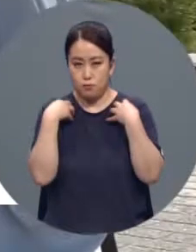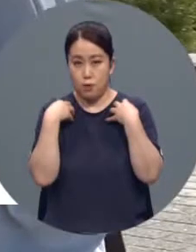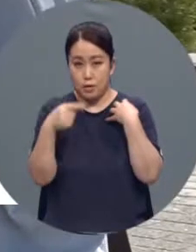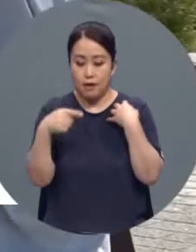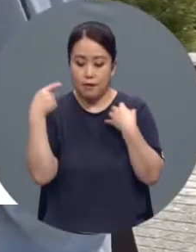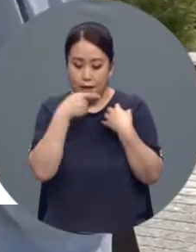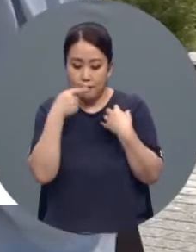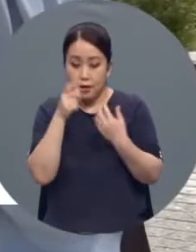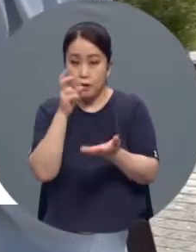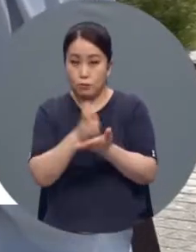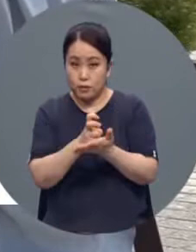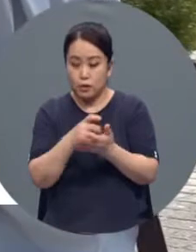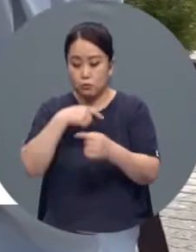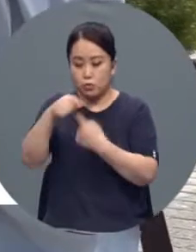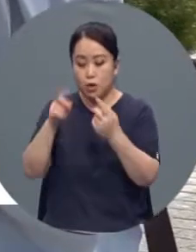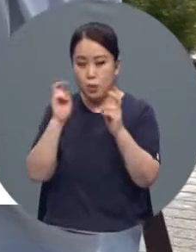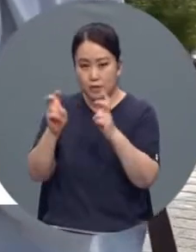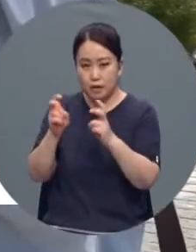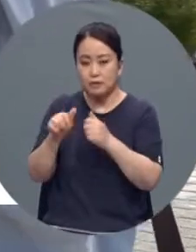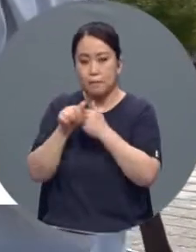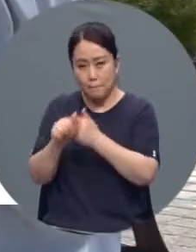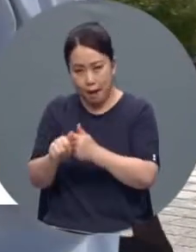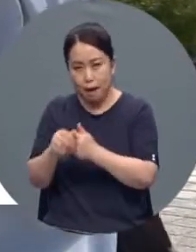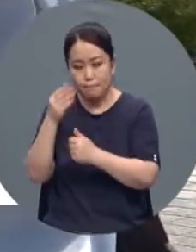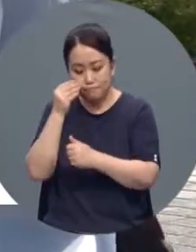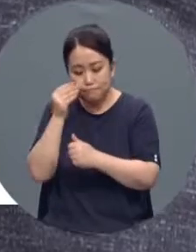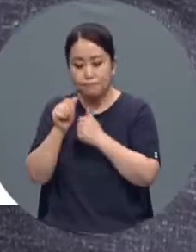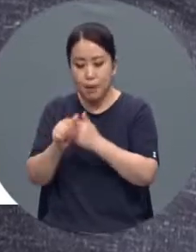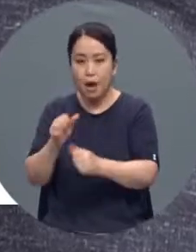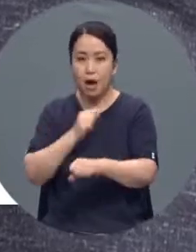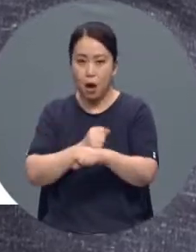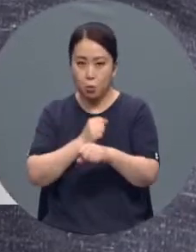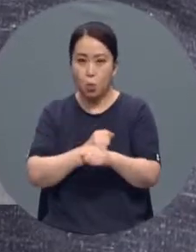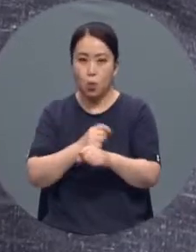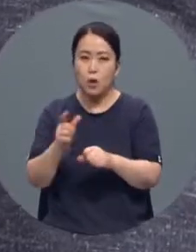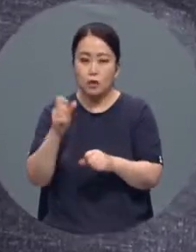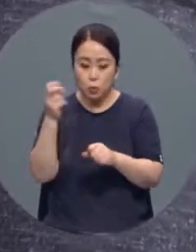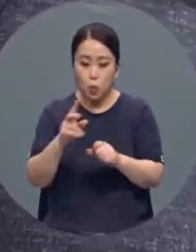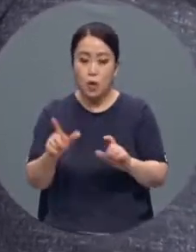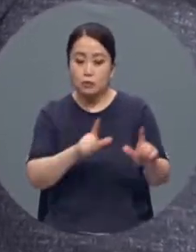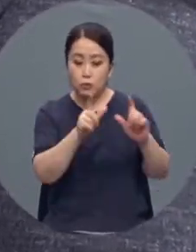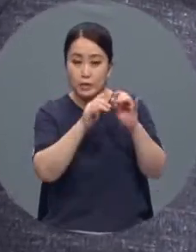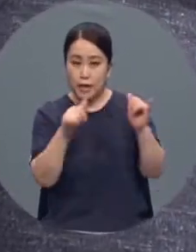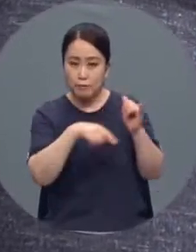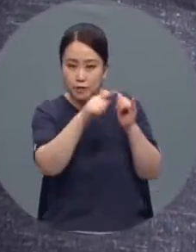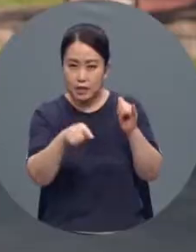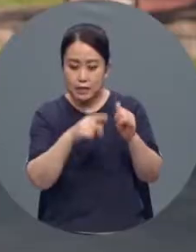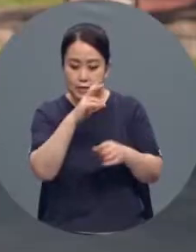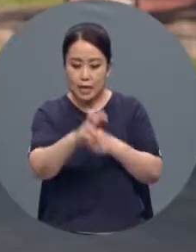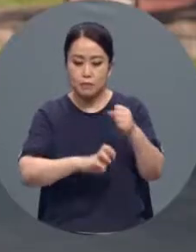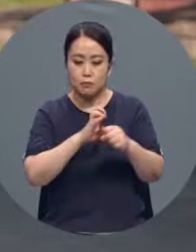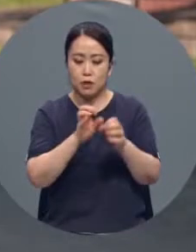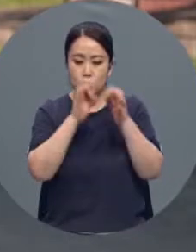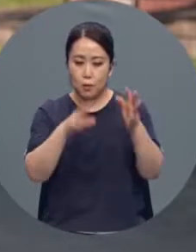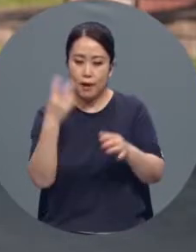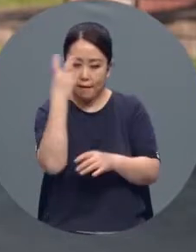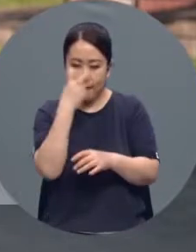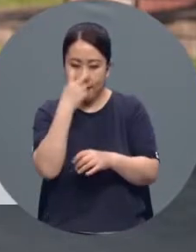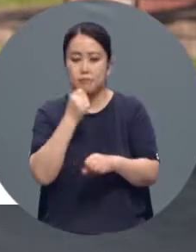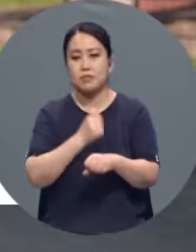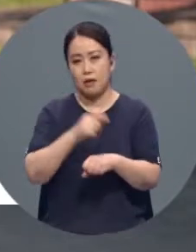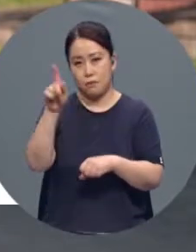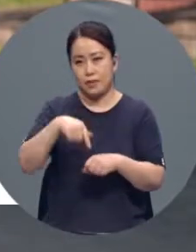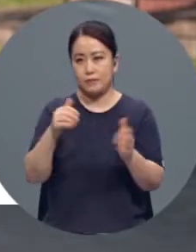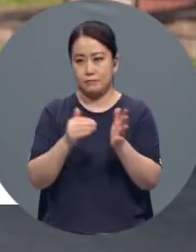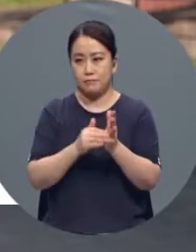따르고 지역사회가 감시하는 체계를 40여 년간 다져왔습니다. Trust never comes in one